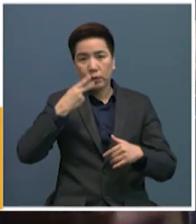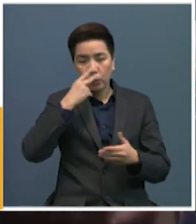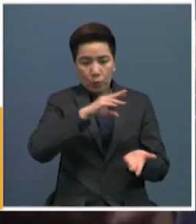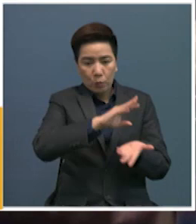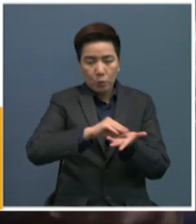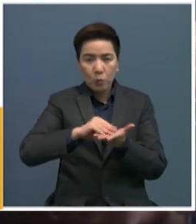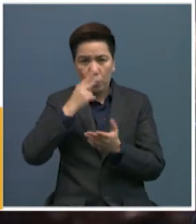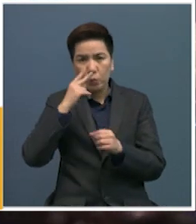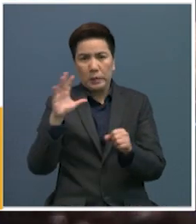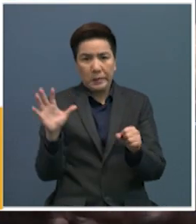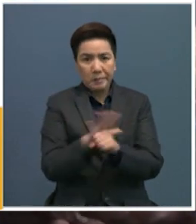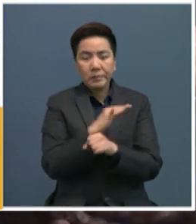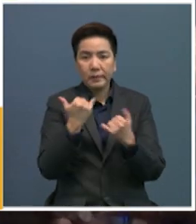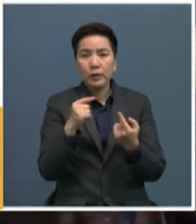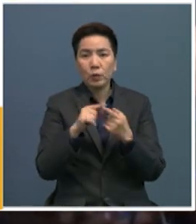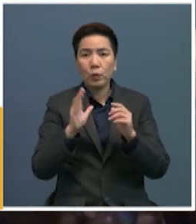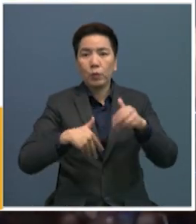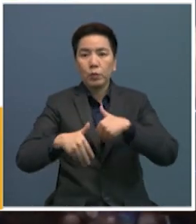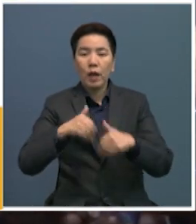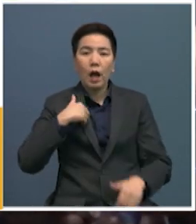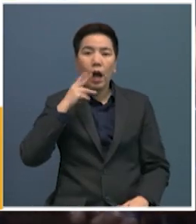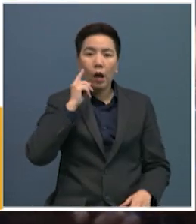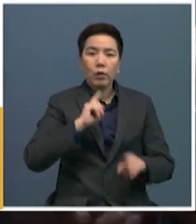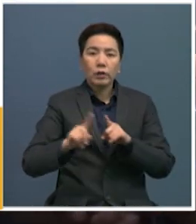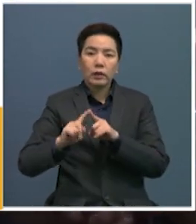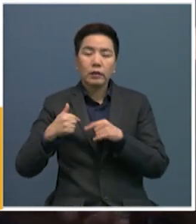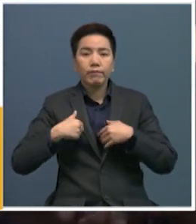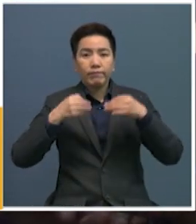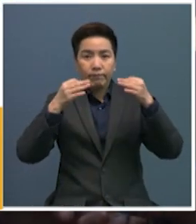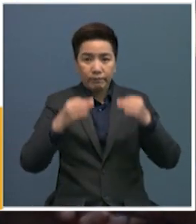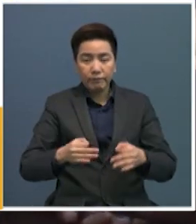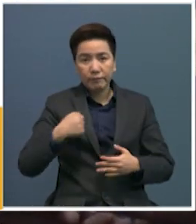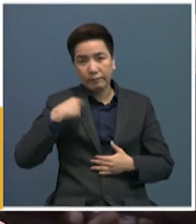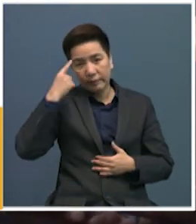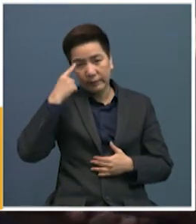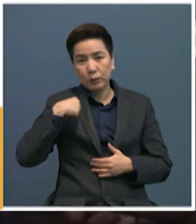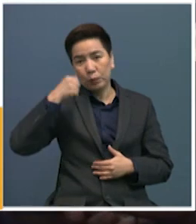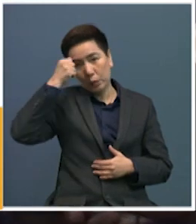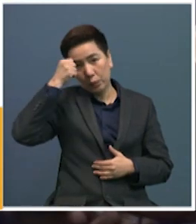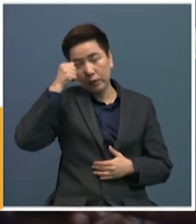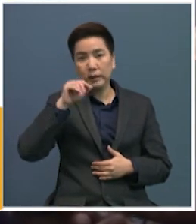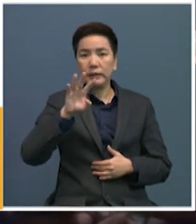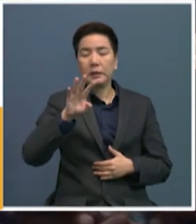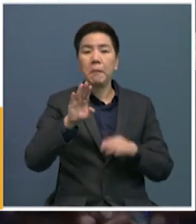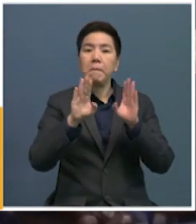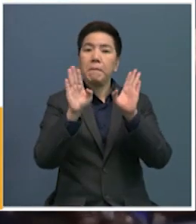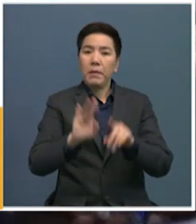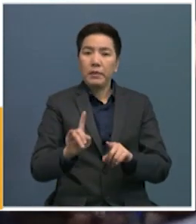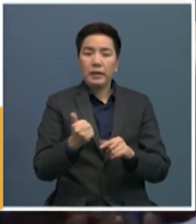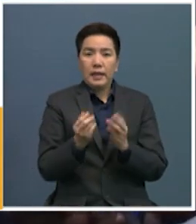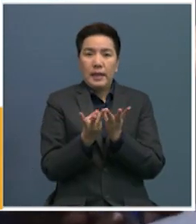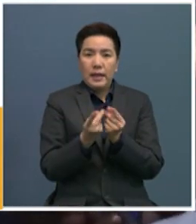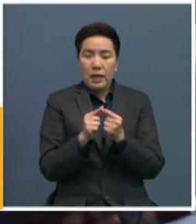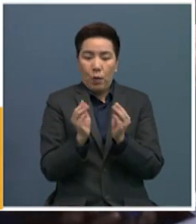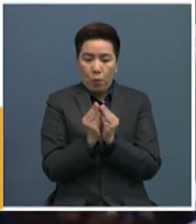หาข้อมูลมาอย่างแน่นทีเดียวประชาชนและสื่อมวลชนจะเป็นผู้ตัดสินใจอีกครั้งหนึ่งว่าตลอด4วันที่ผ่านมาในเป็นยังไงตัว